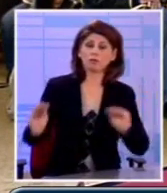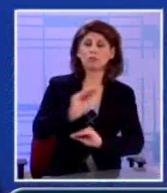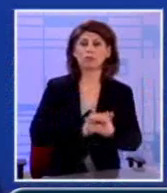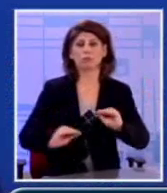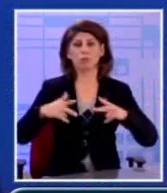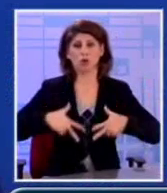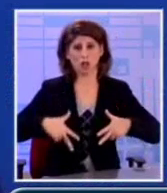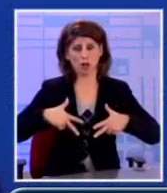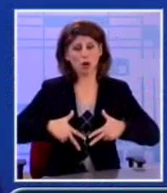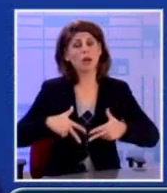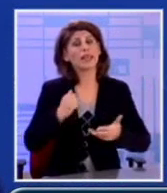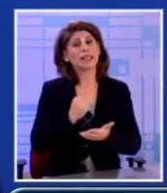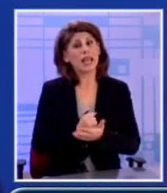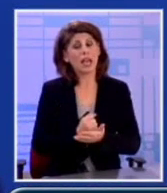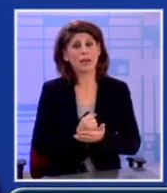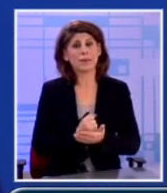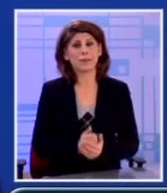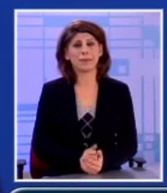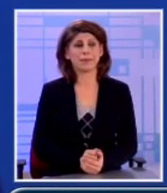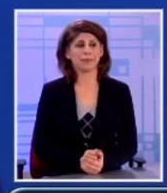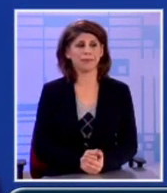Υπουργείων, αλλά και για,